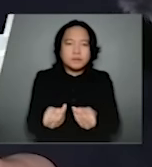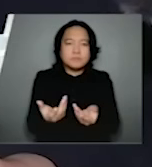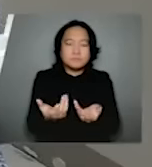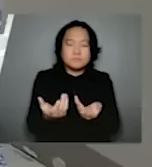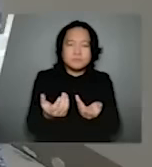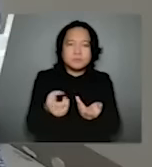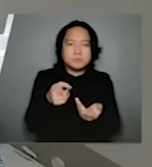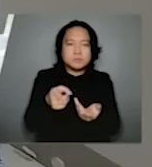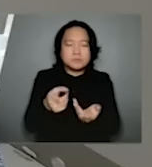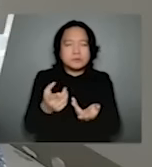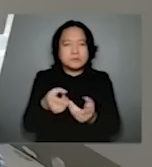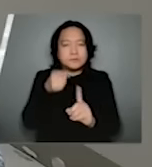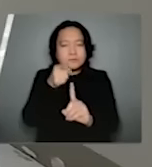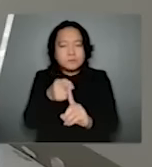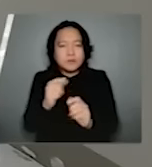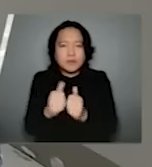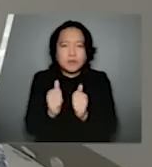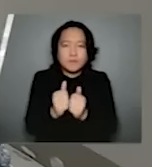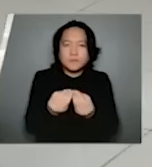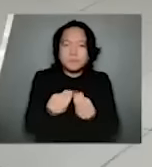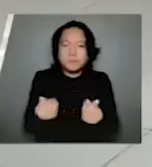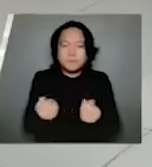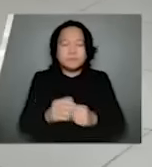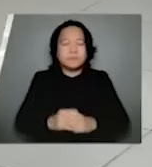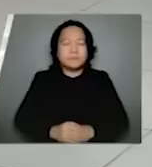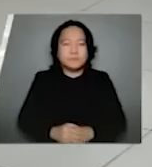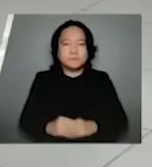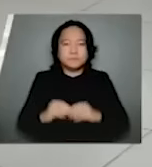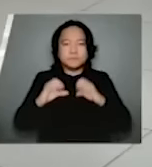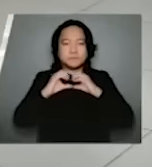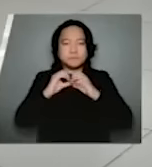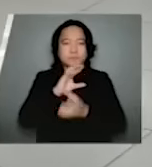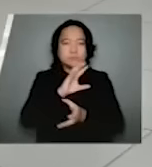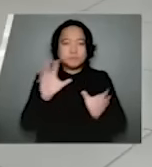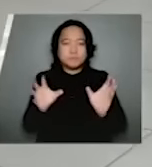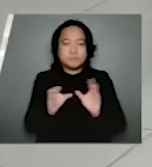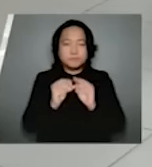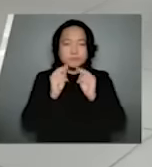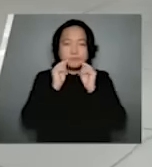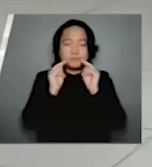targets. Para sa GMA Integrated News, EJ Gomez, ang inyong saksi.